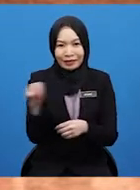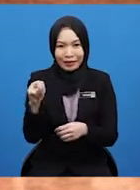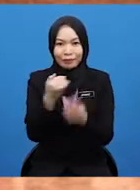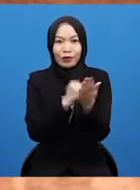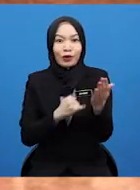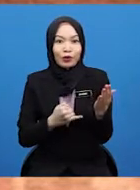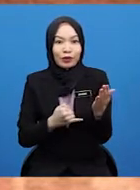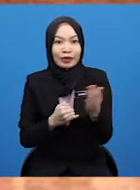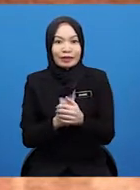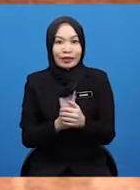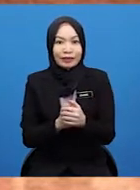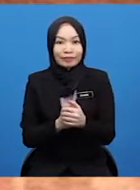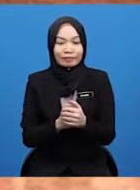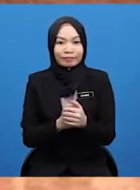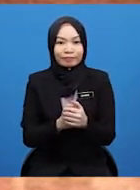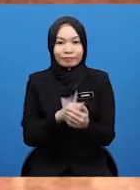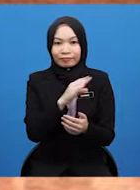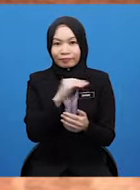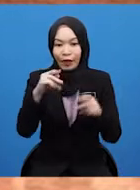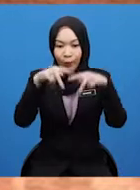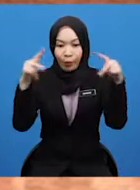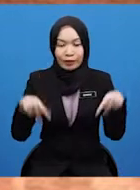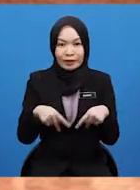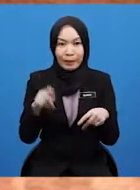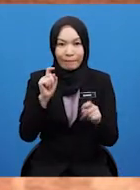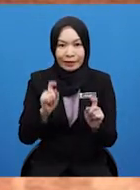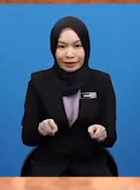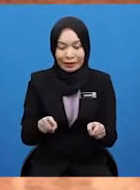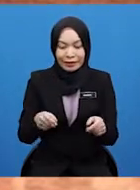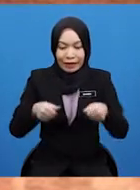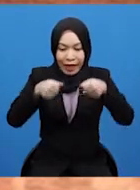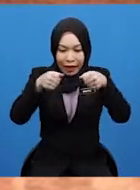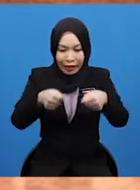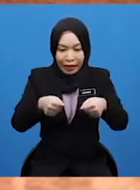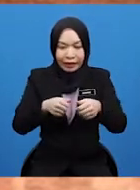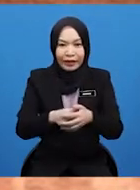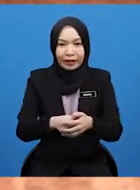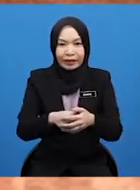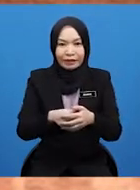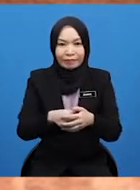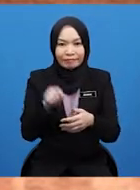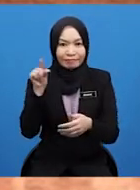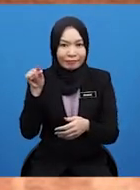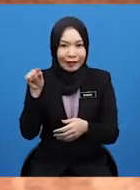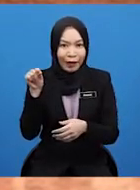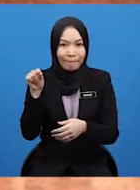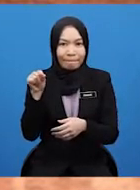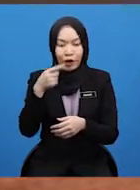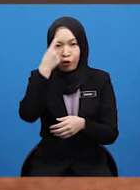Lukisan bentangan dan poster haruslah dilekatkan pada mounting board untuk tujuan pameran.